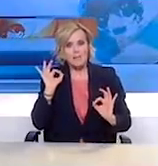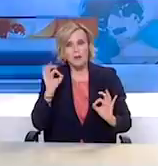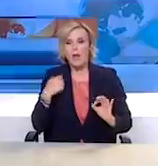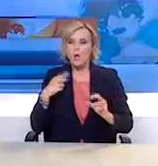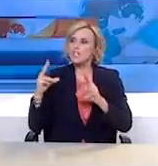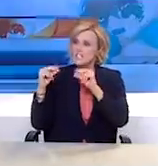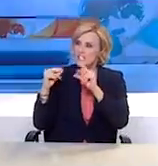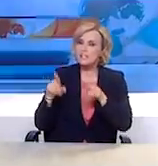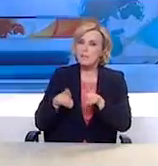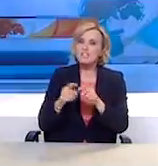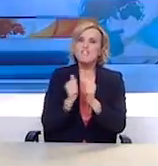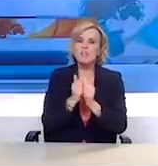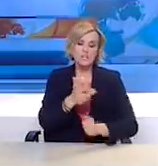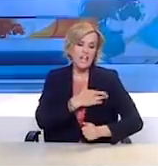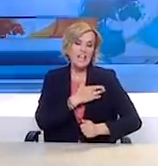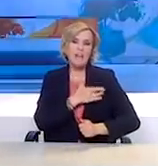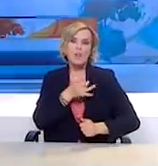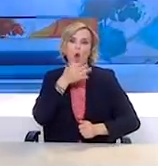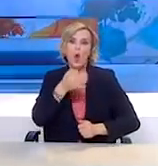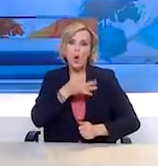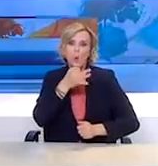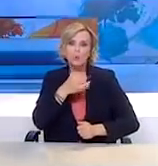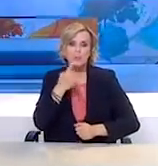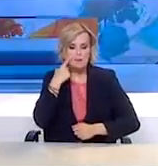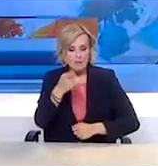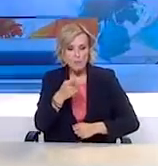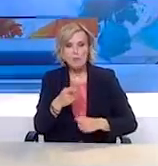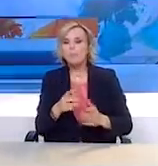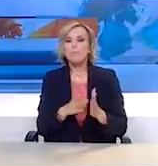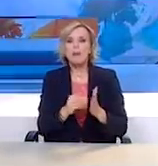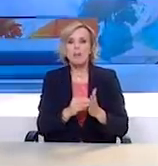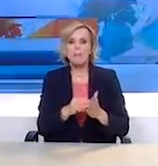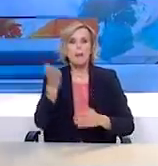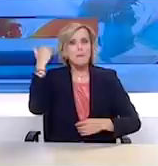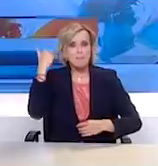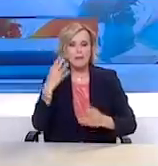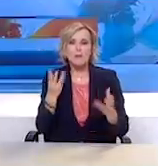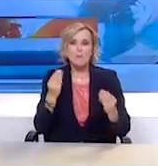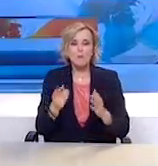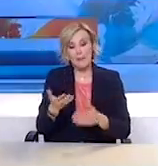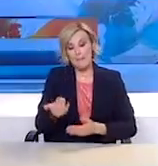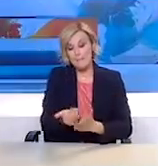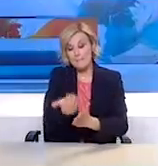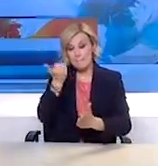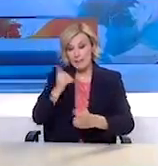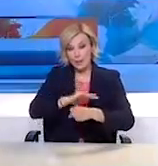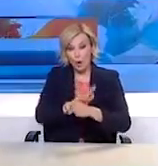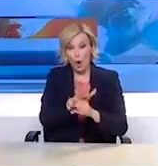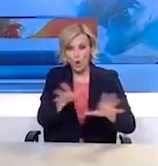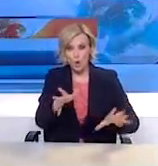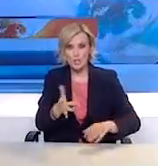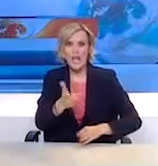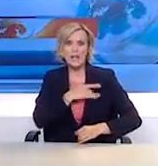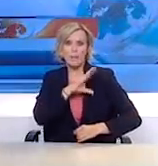φίλους καρδιολόγους οι οποίοι μου είπαν ότι δεν βλέπουμε τον αριθμό των εμφραγμάτων που βλέπαμε πριν την επιδημία του κορονοϊού.